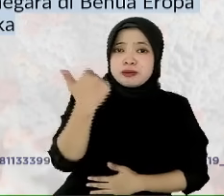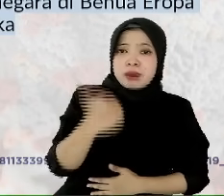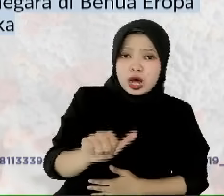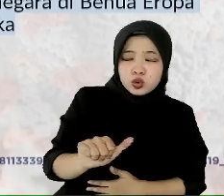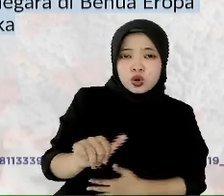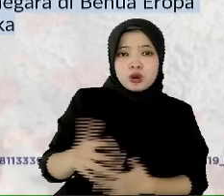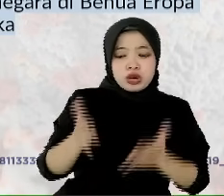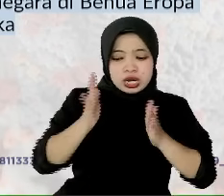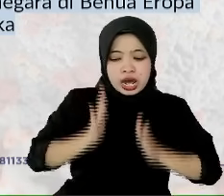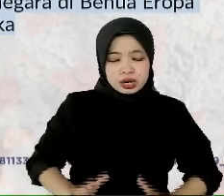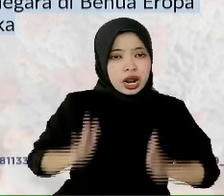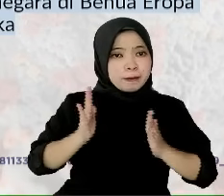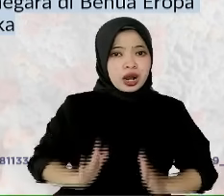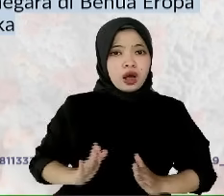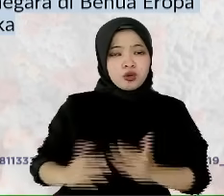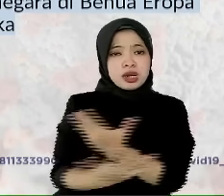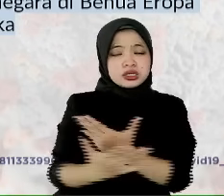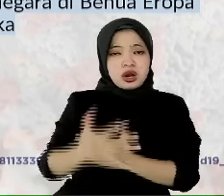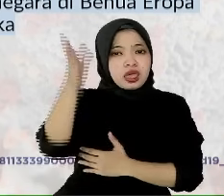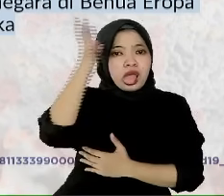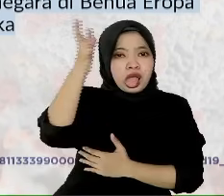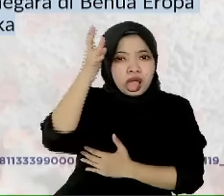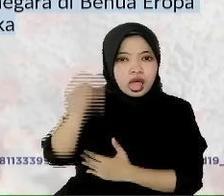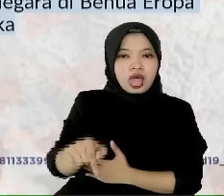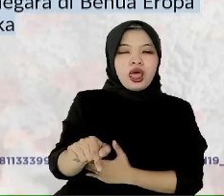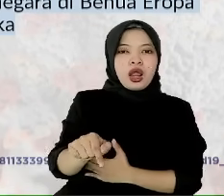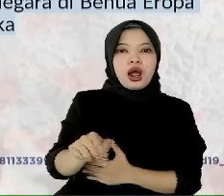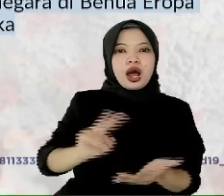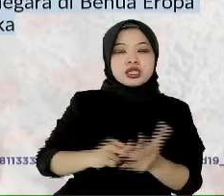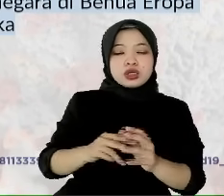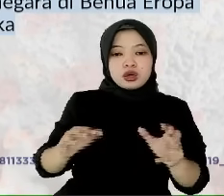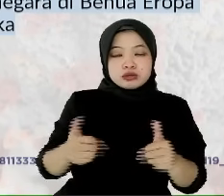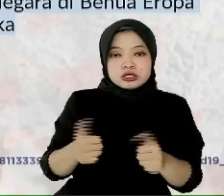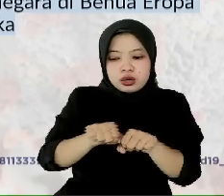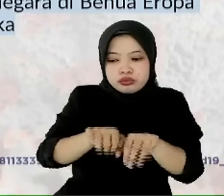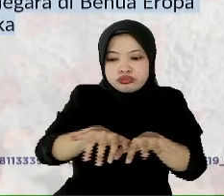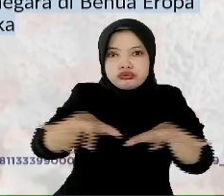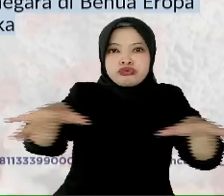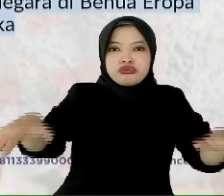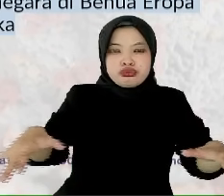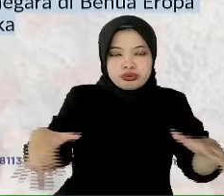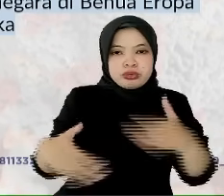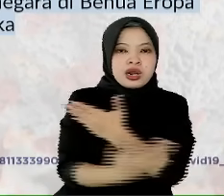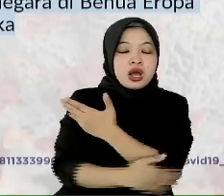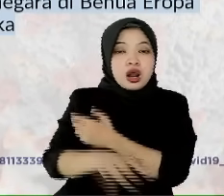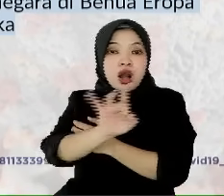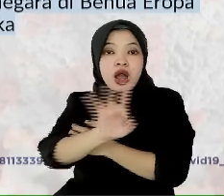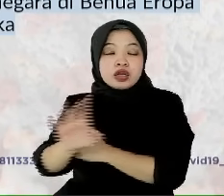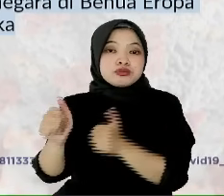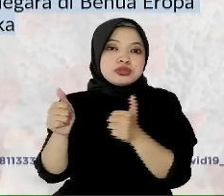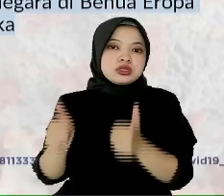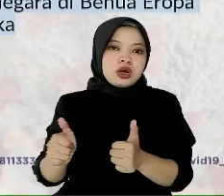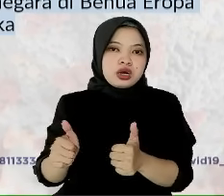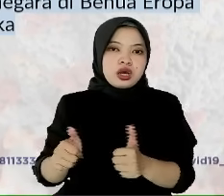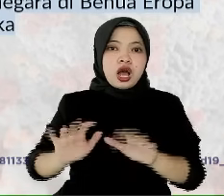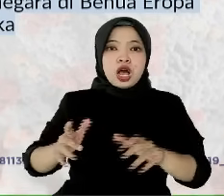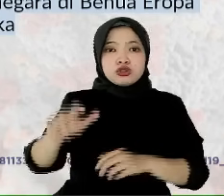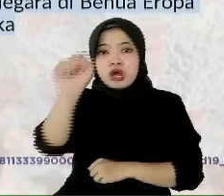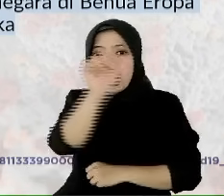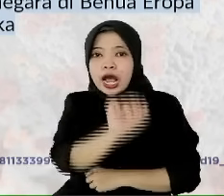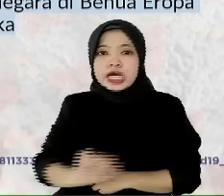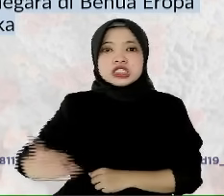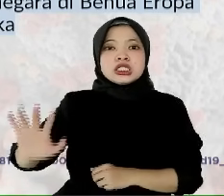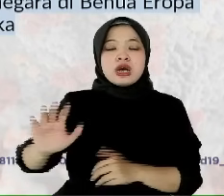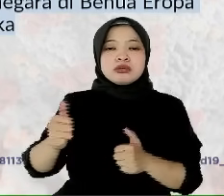dengan penjagaan mobilitas antar negara menyebabkan gelombang ikutan ke negara-negara tetangga, bahkan negara di Asia